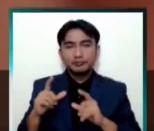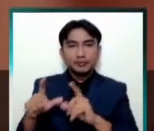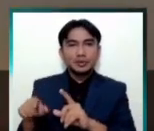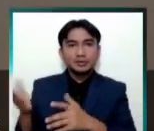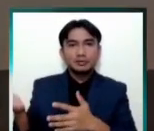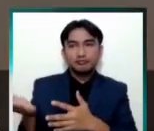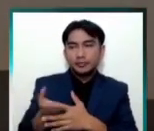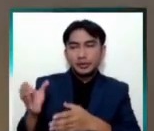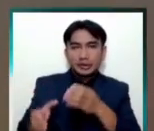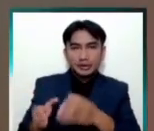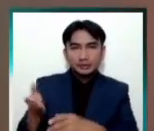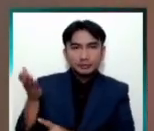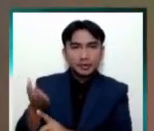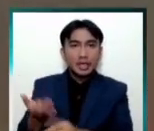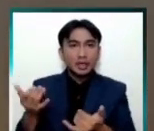makuha ang pahayag niya.